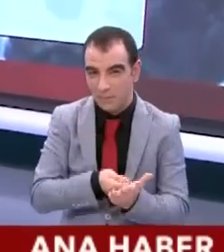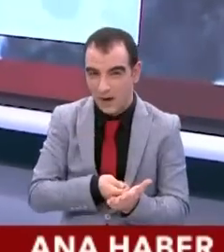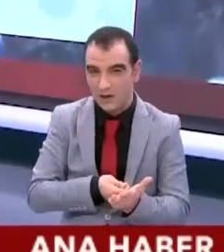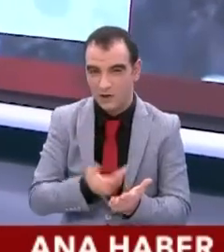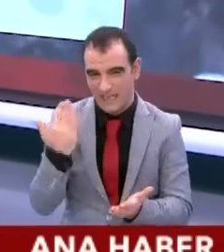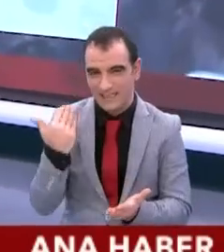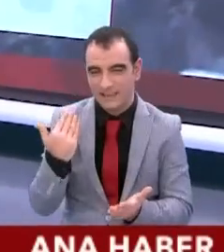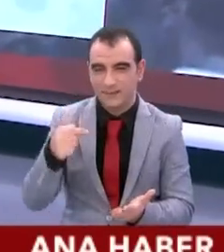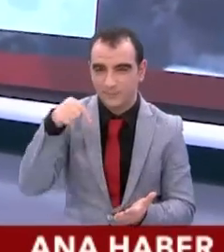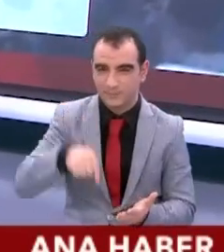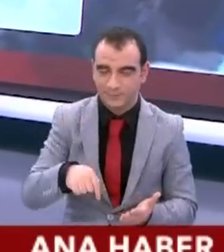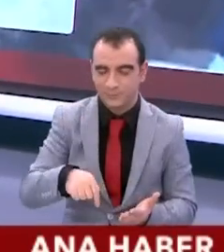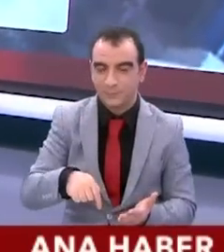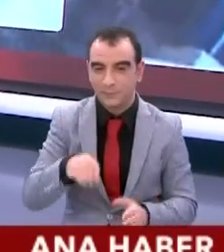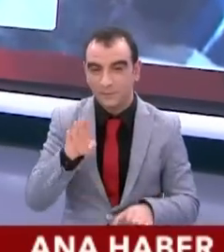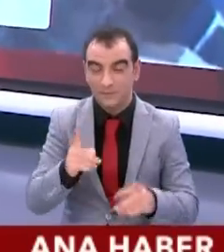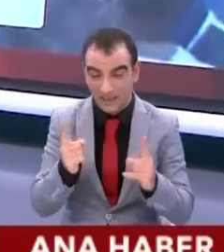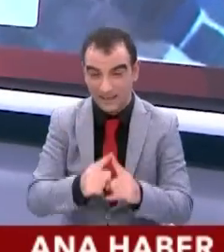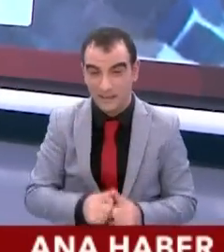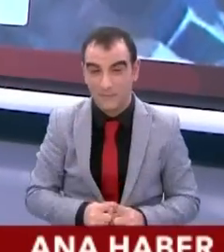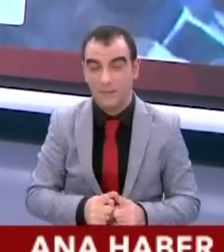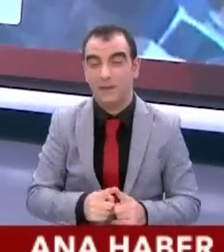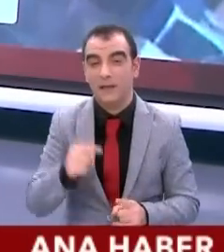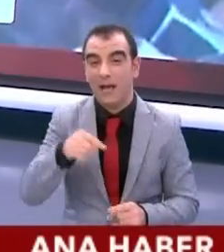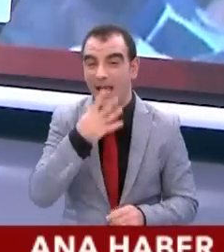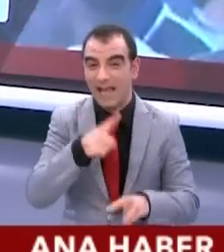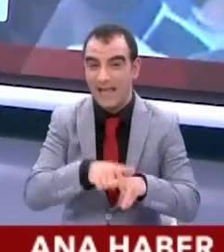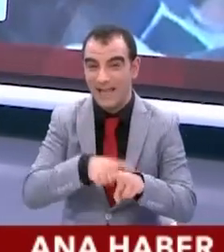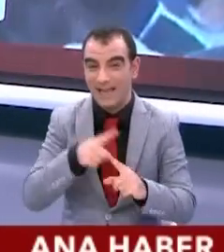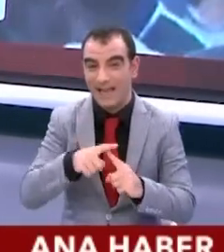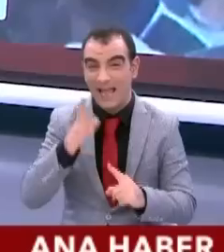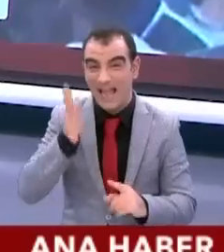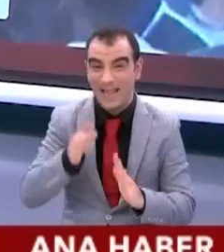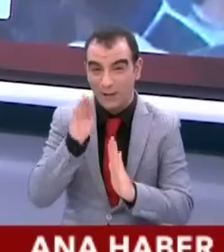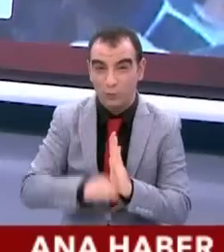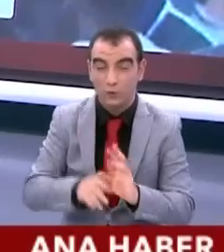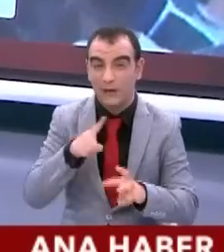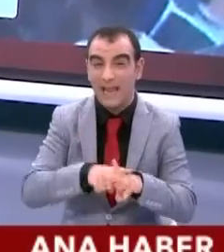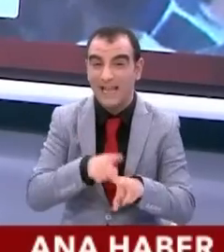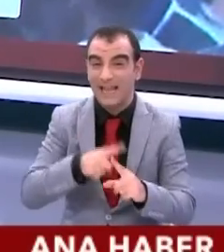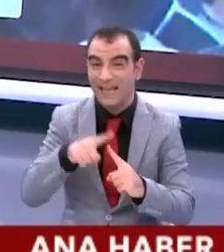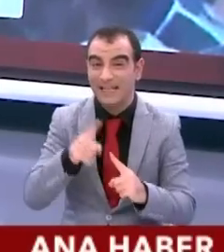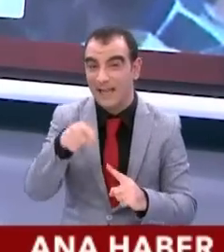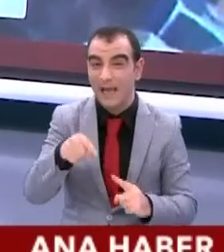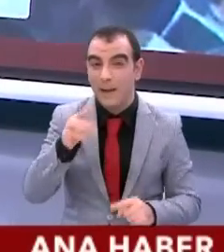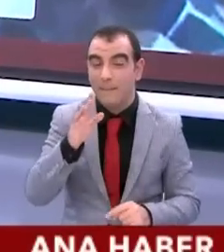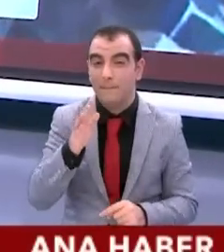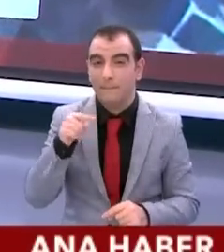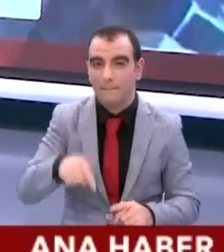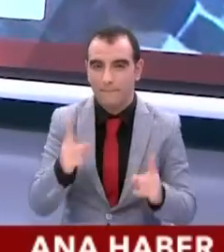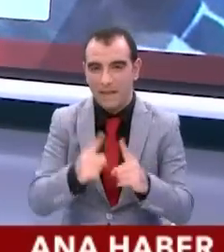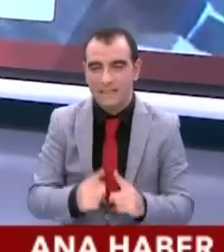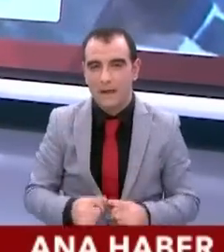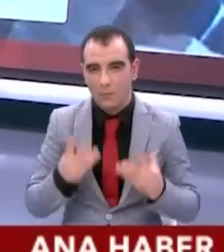idi en düşük emekli maaşı hesaplamasına göre eyt'lilerin maaşı en düşük eyt'li maaşı da Böylelikle belirlen